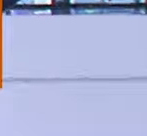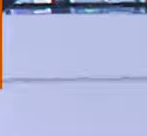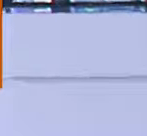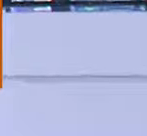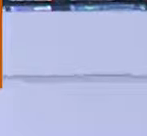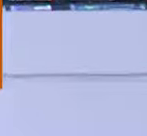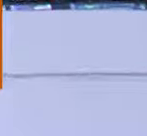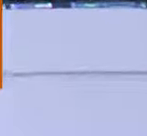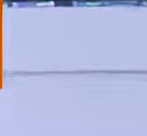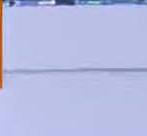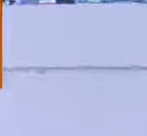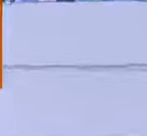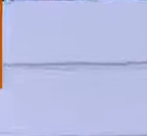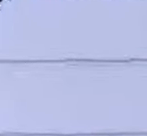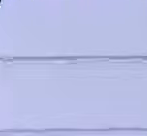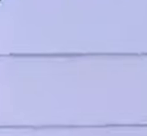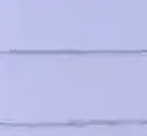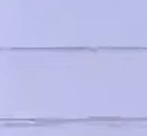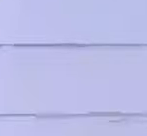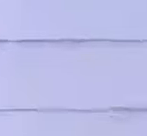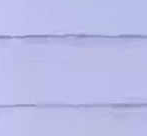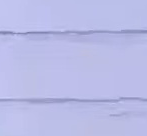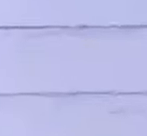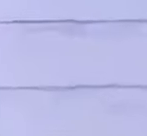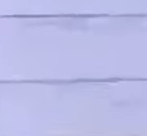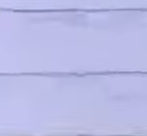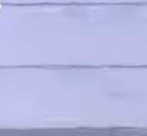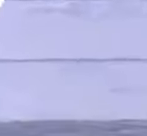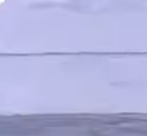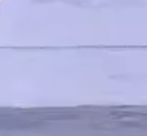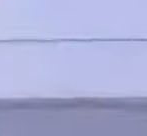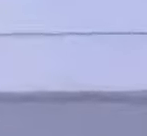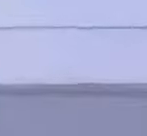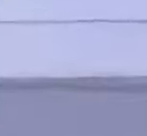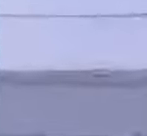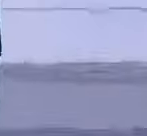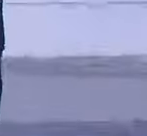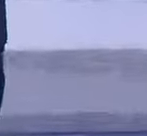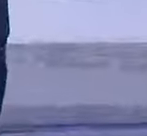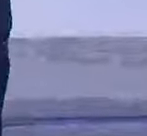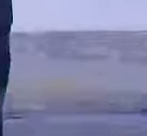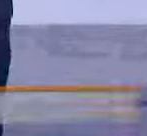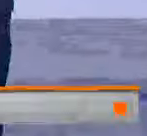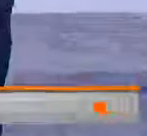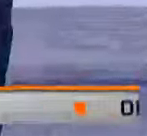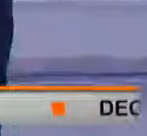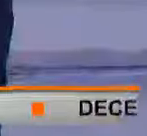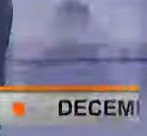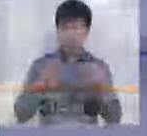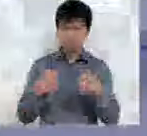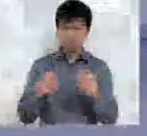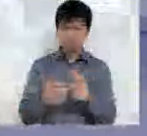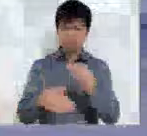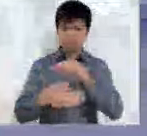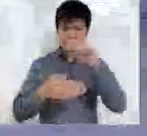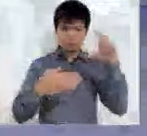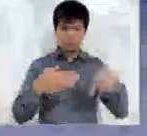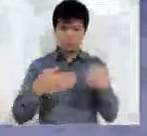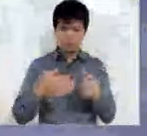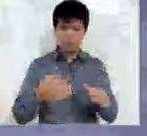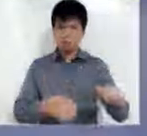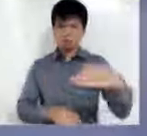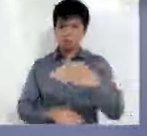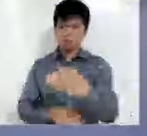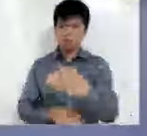Ng Department of Public Works and Highways ang tinaguriang killer curve sa Hamtik-Antike. Binahagi naman ng ilang